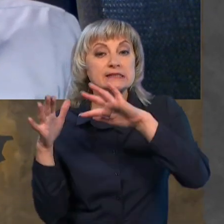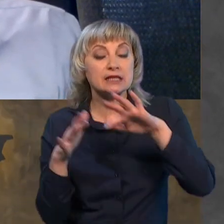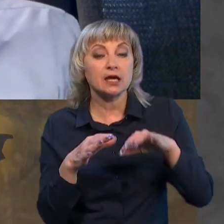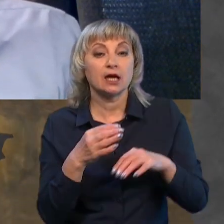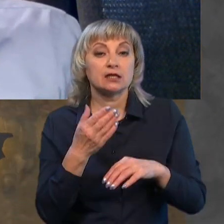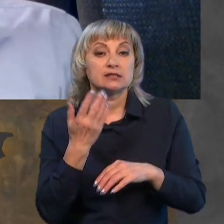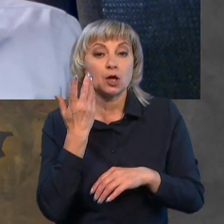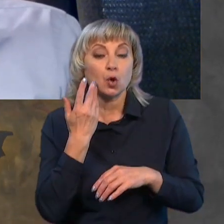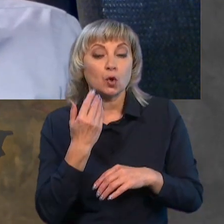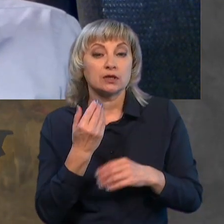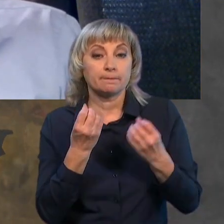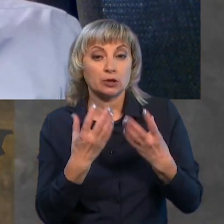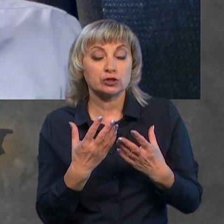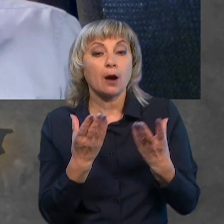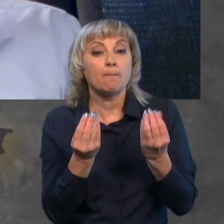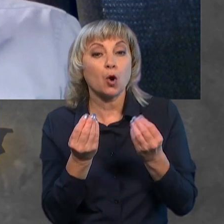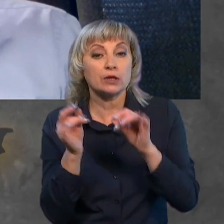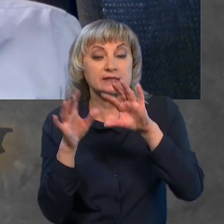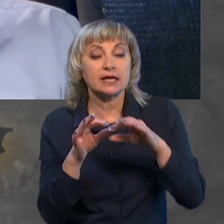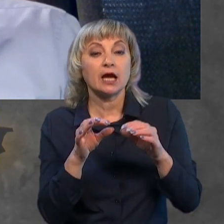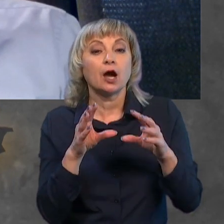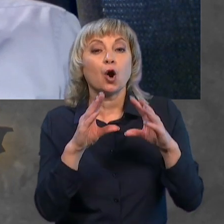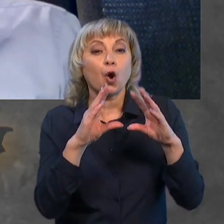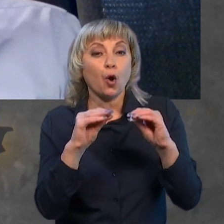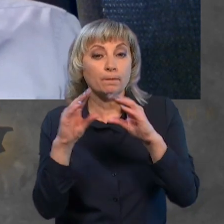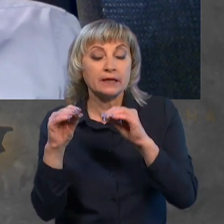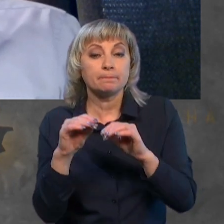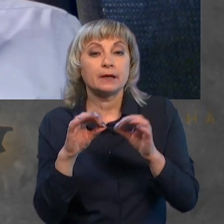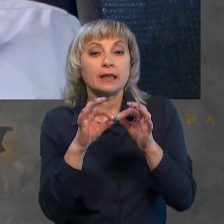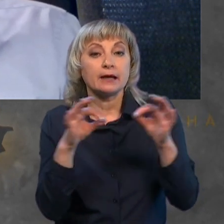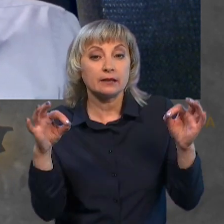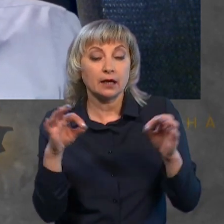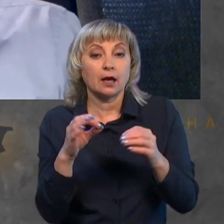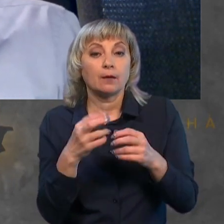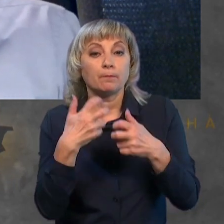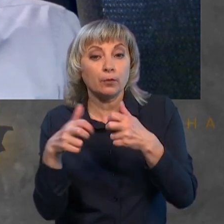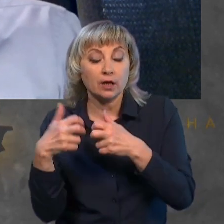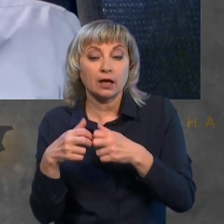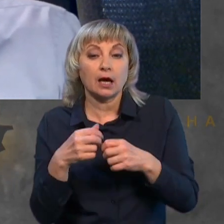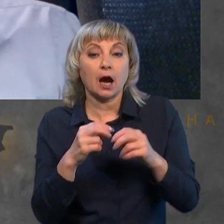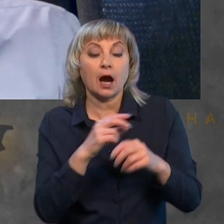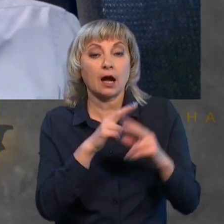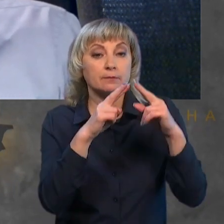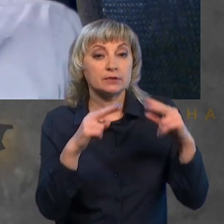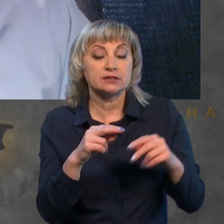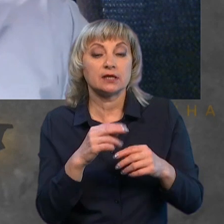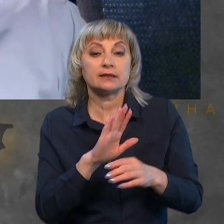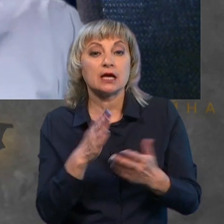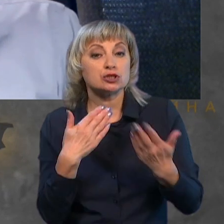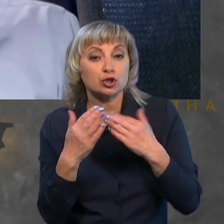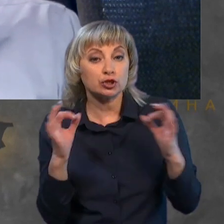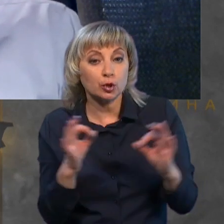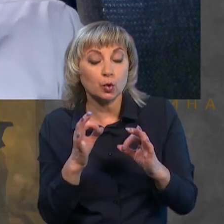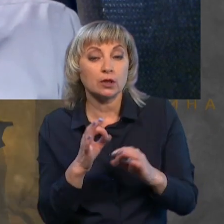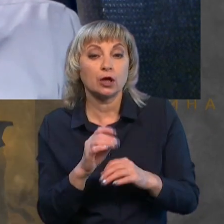коли сніги, мокрий сніг обліплює леп, і вони там рвуться, це леп стосується. А самих підстанцій це не стосувалося ніколи, в принципі. Ну, їм якби